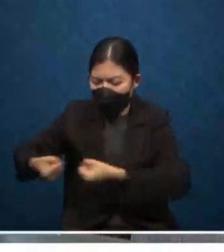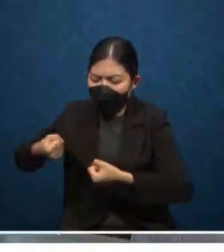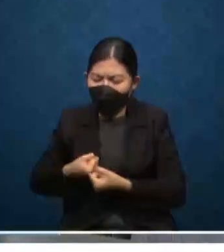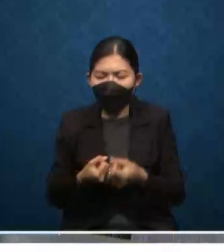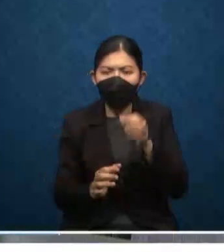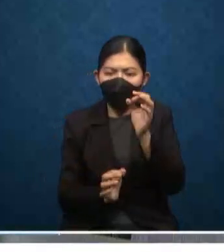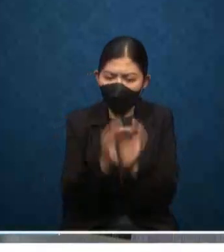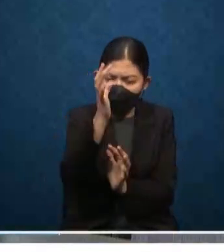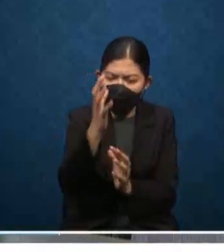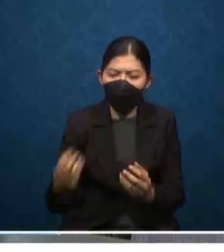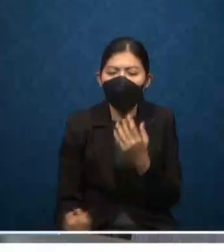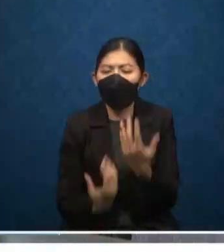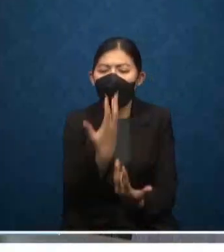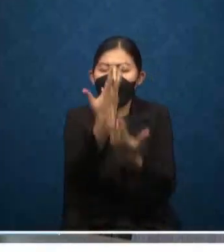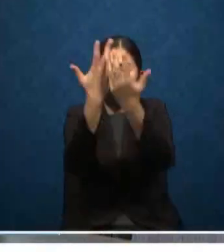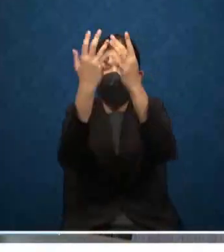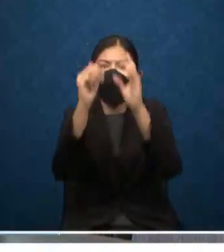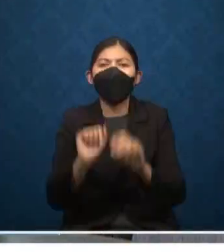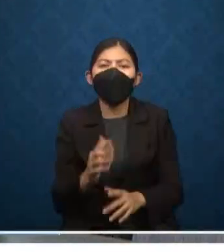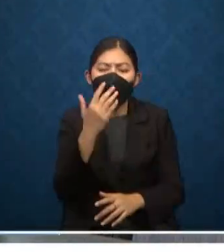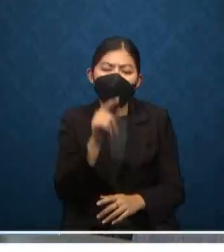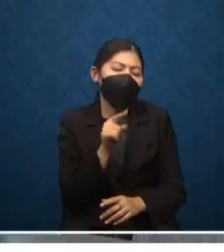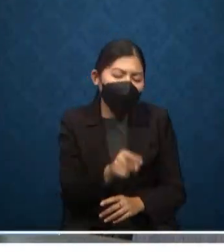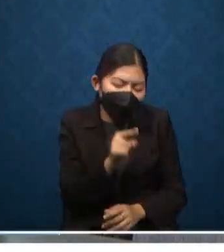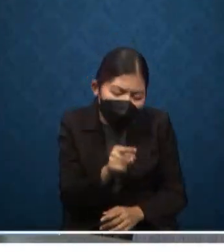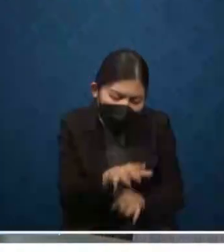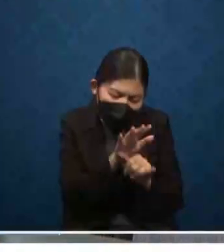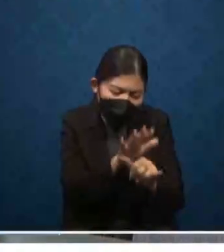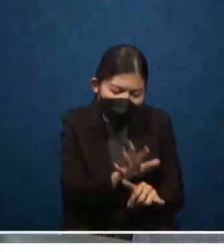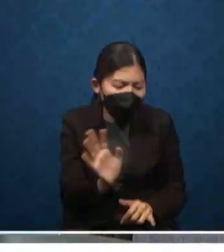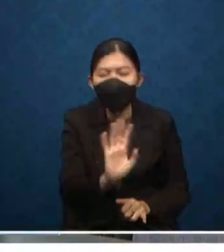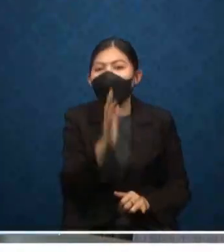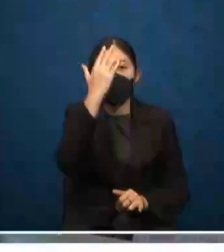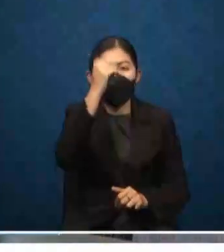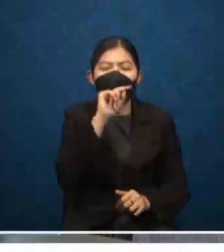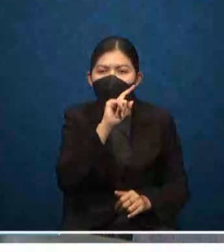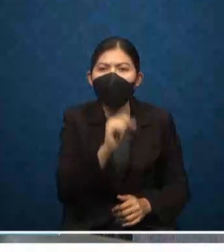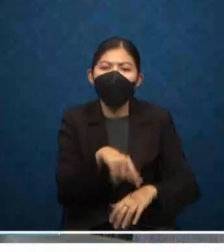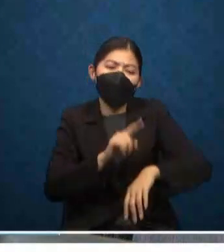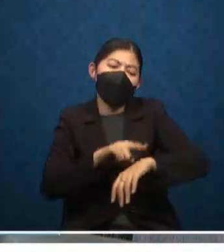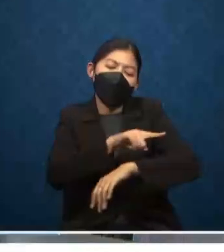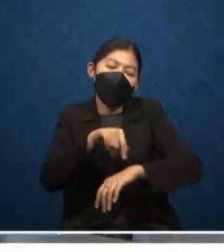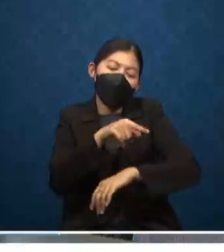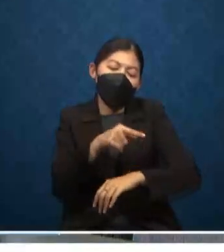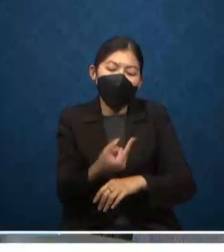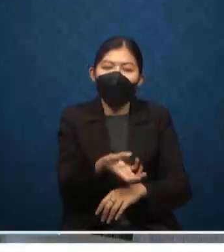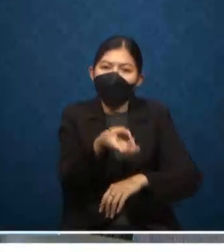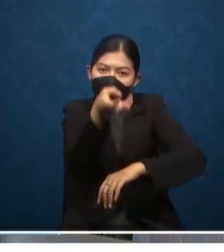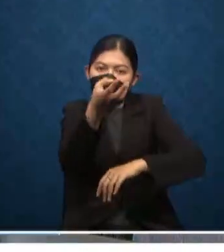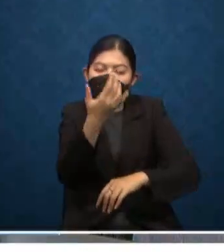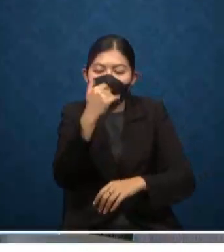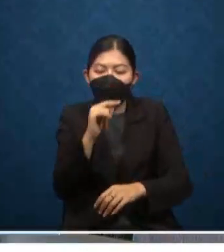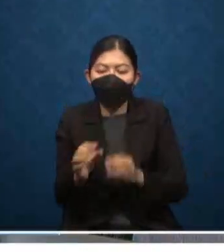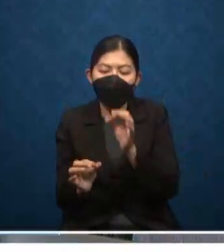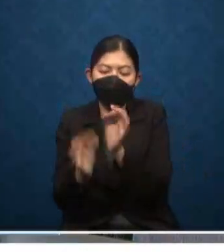ต้นทุนของท่านมีน้อยระยะเวลาเรื่องของฤดูกาลอะไรต่างๆที่มันบีบบังคับเข้ามาชาวไร่อ้อยจึงใช้วิธีการเผา